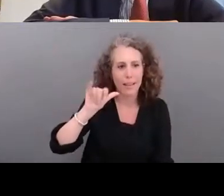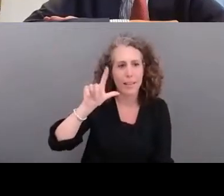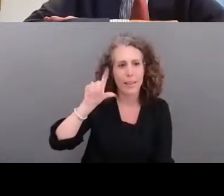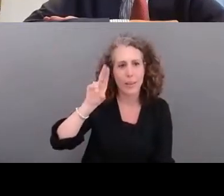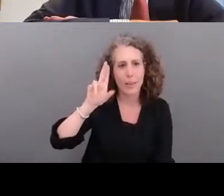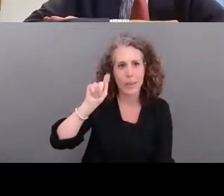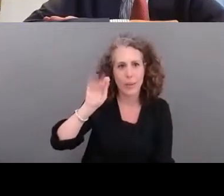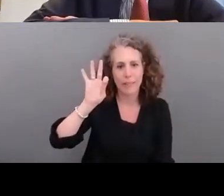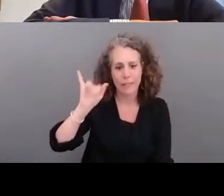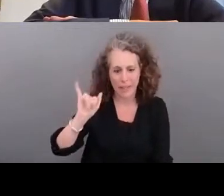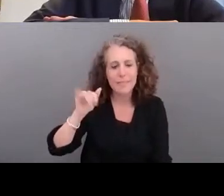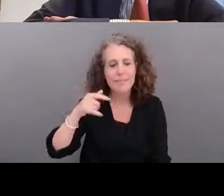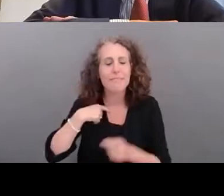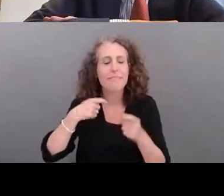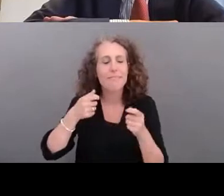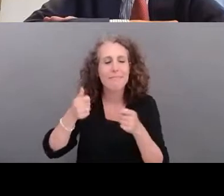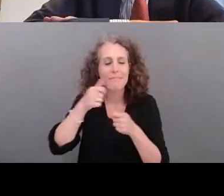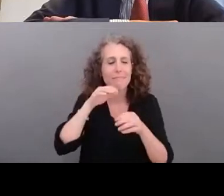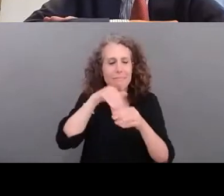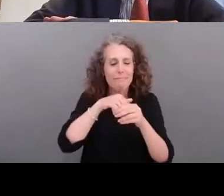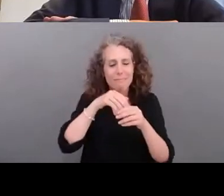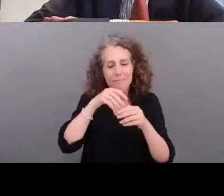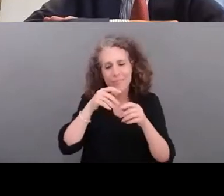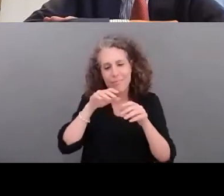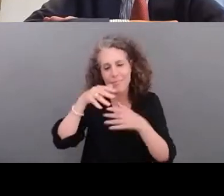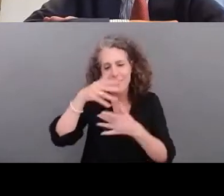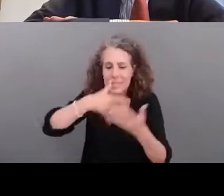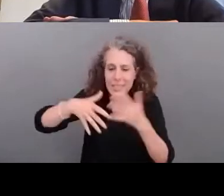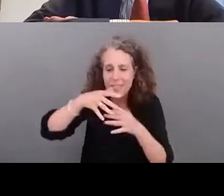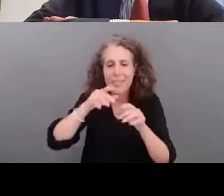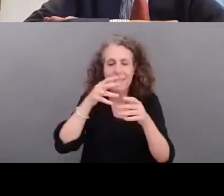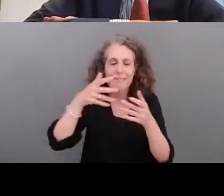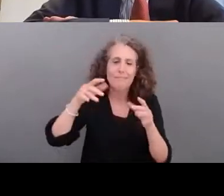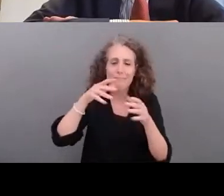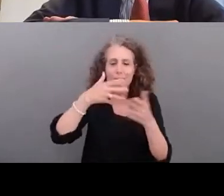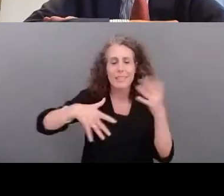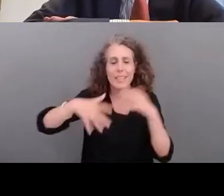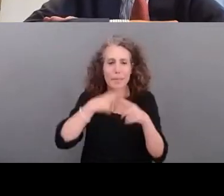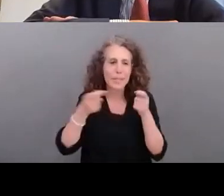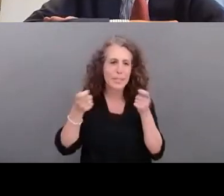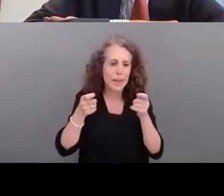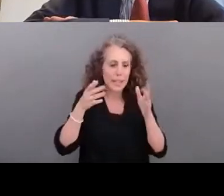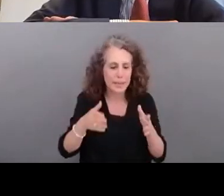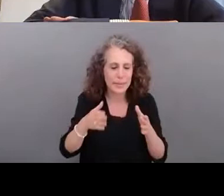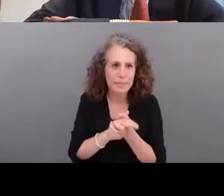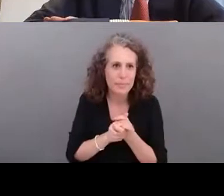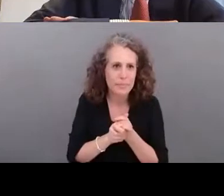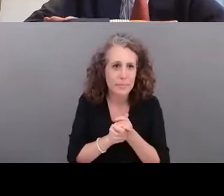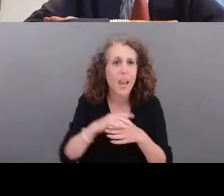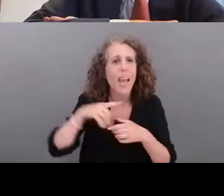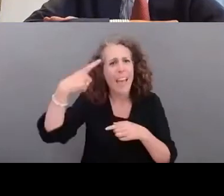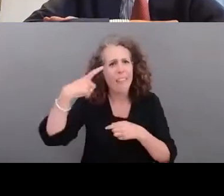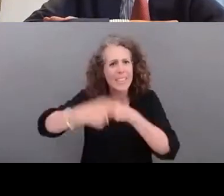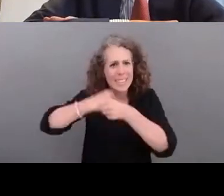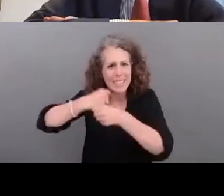membre du comité sur la gestion de la société civile. Tous les ans,